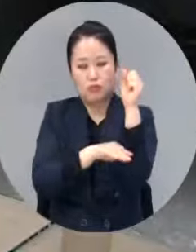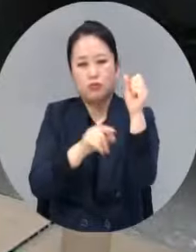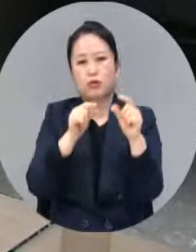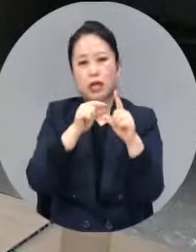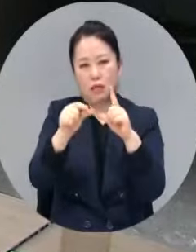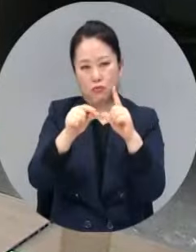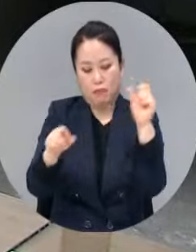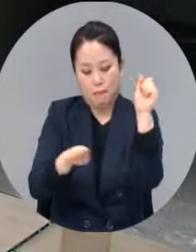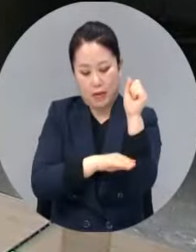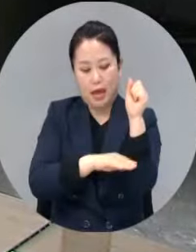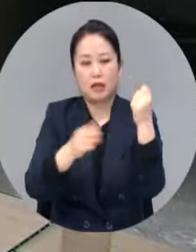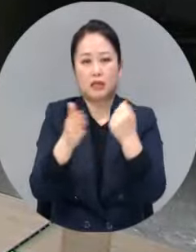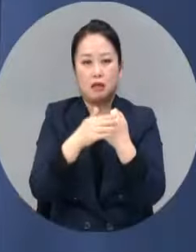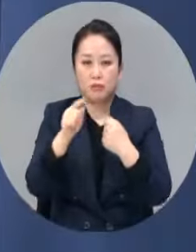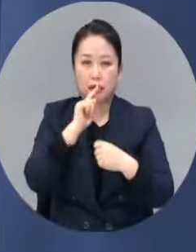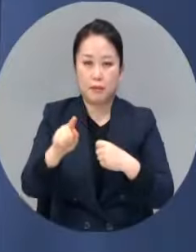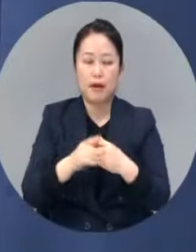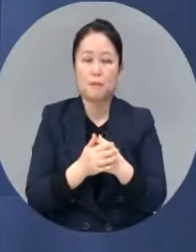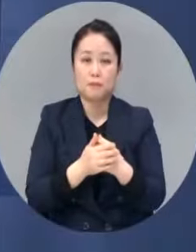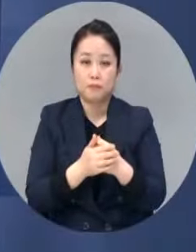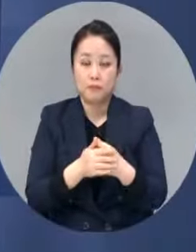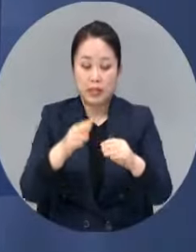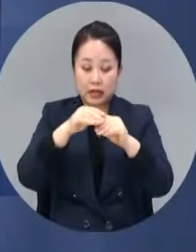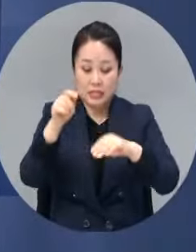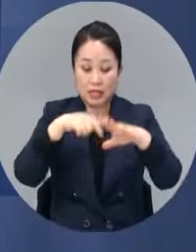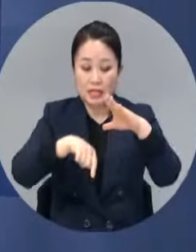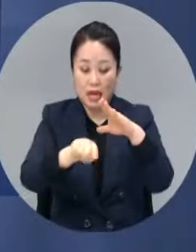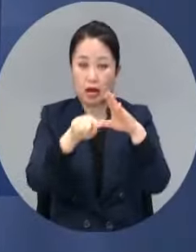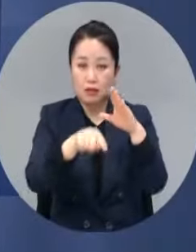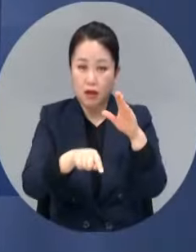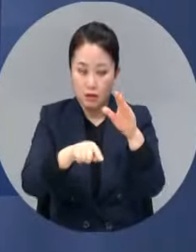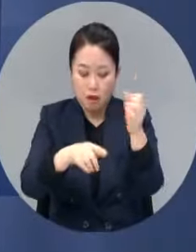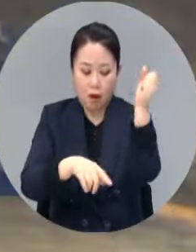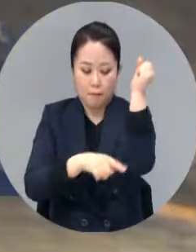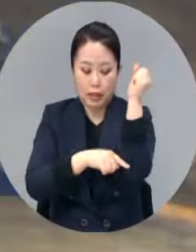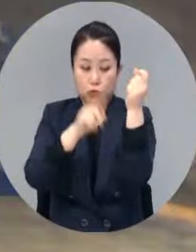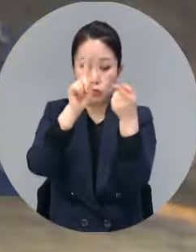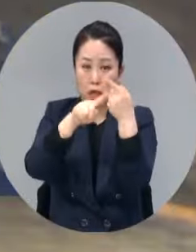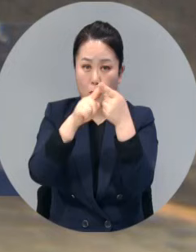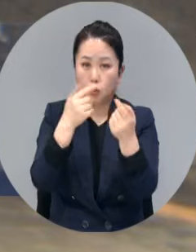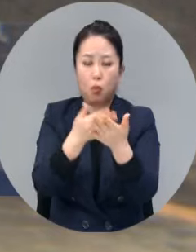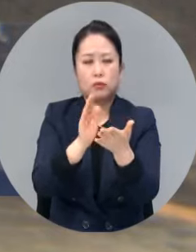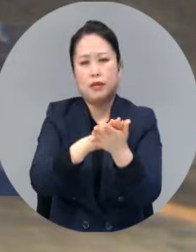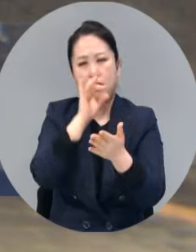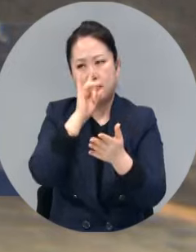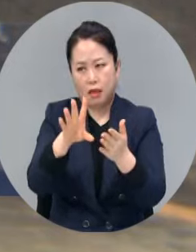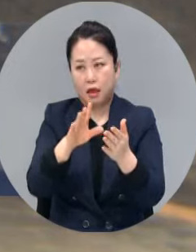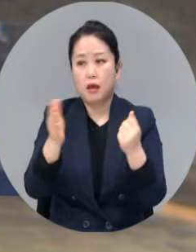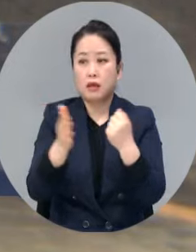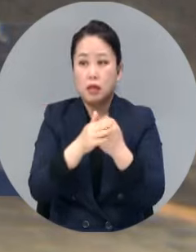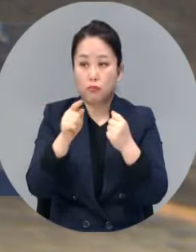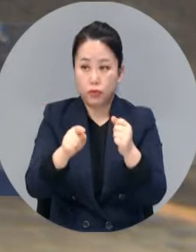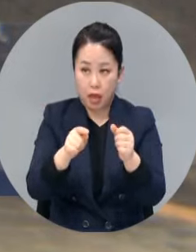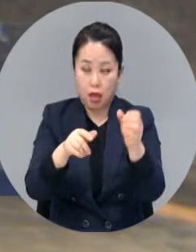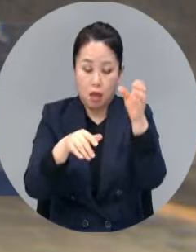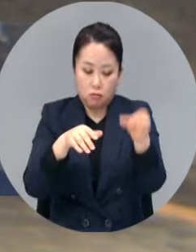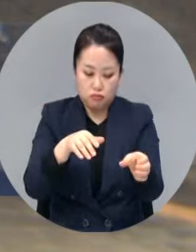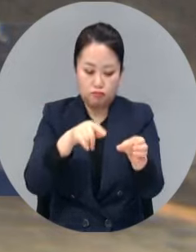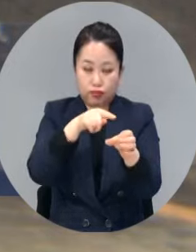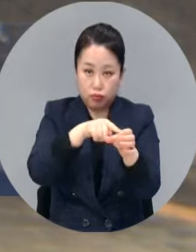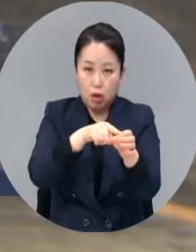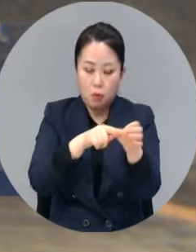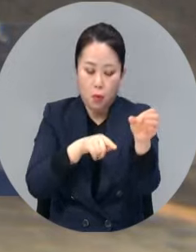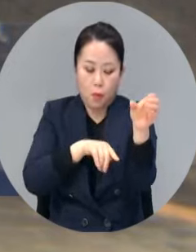잘라내면서 생겼습니다. 지하차도를 시공을 하려면 말뚝이 박혀 있는 상태에서 공사를 못 하니까 파이프 루프를 시공을 하고